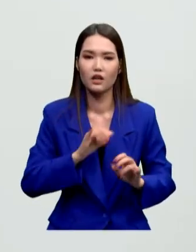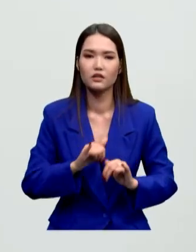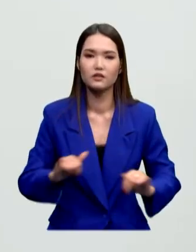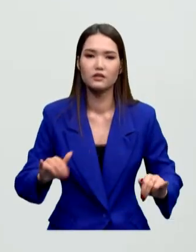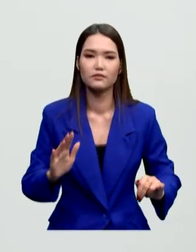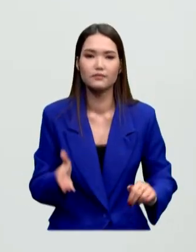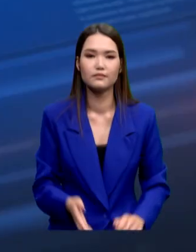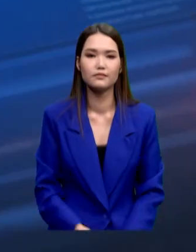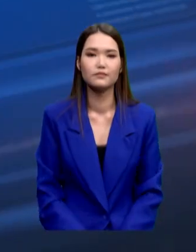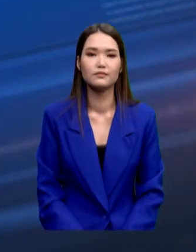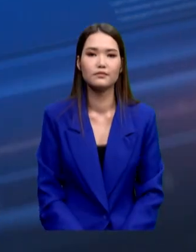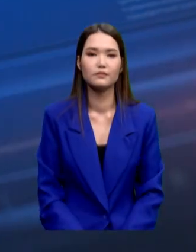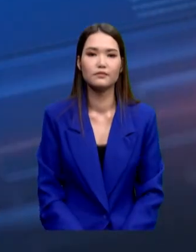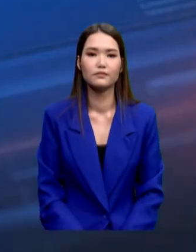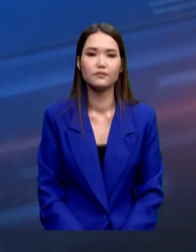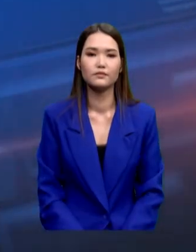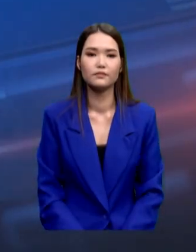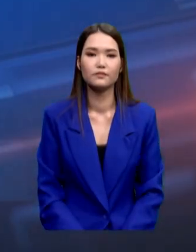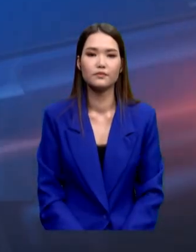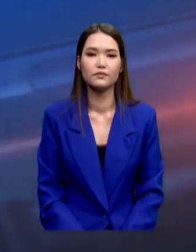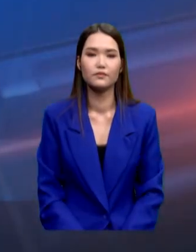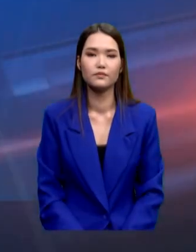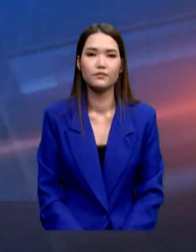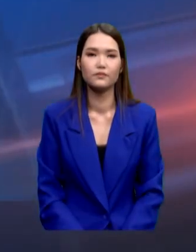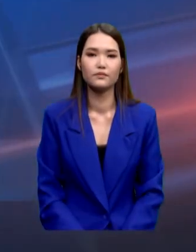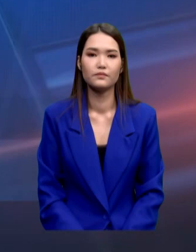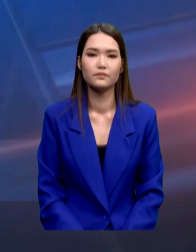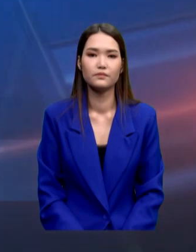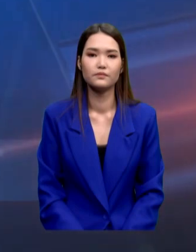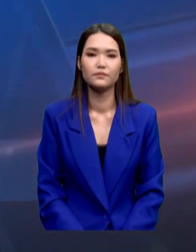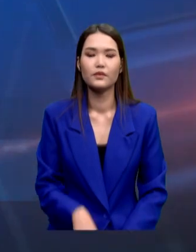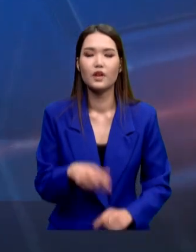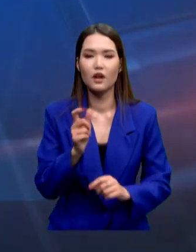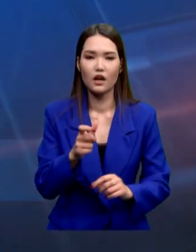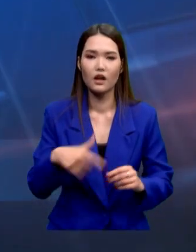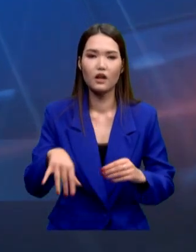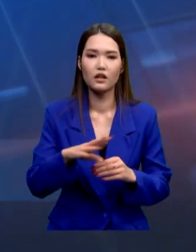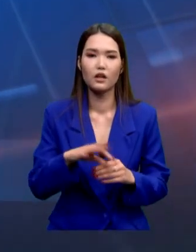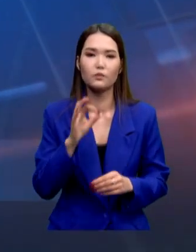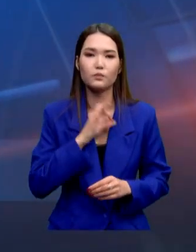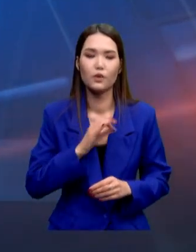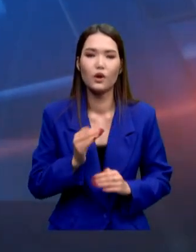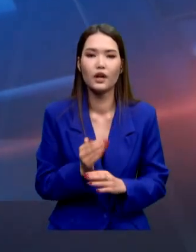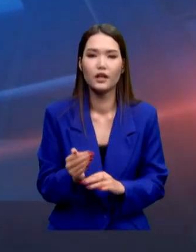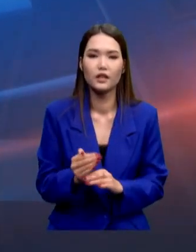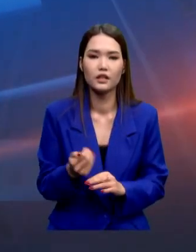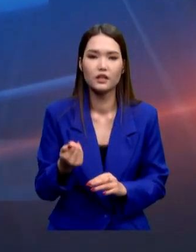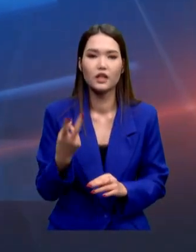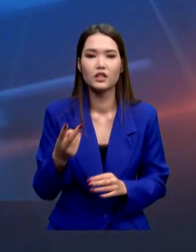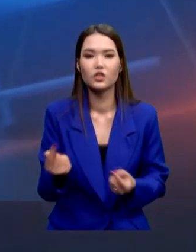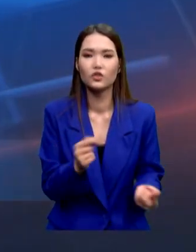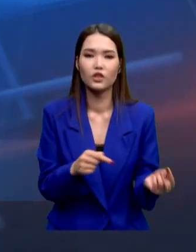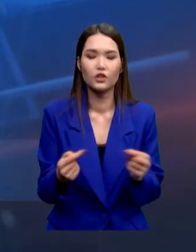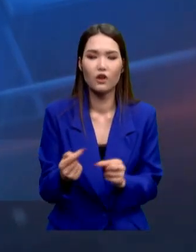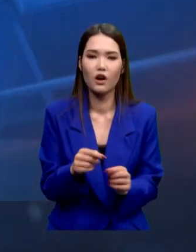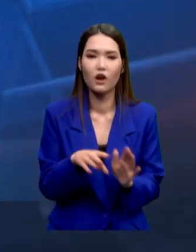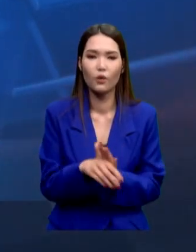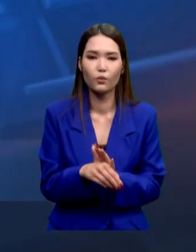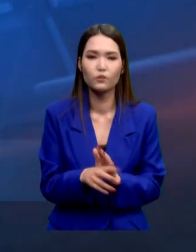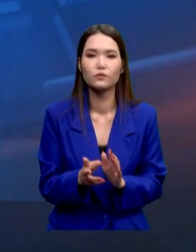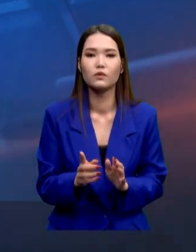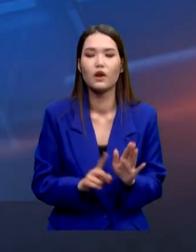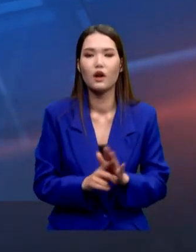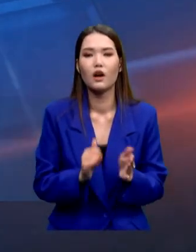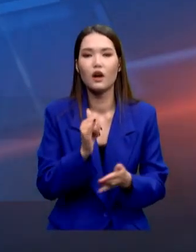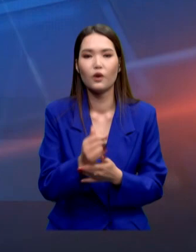көрінеді. Адам ауысуы әбден мүмкін. Яғни сайлаудан кейін біз екі жағында жаңартайын деп отырмыз, парламентті